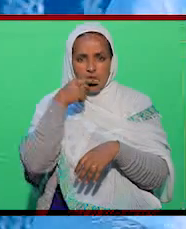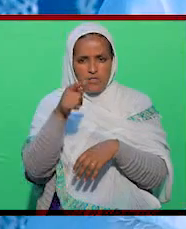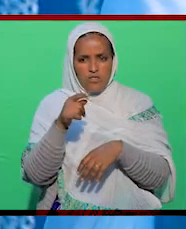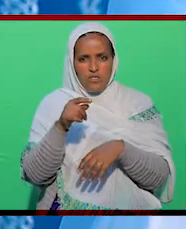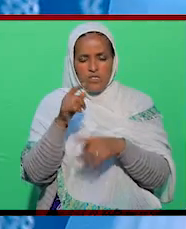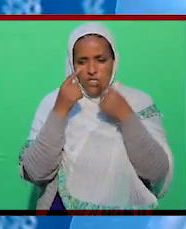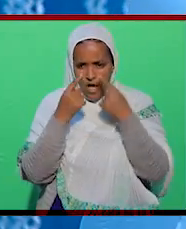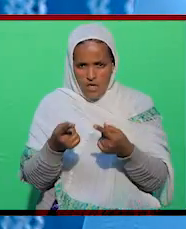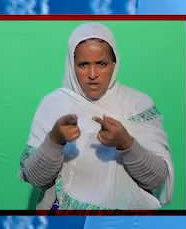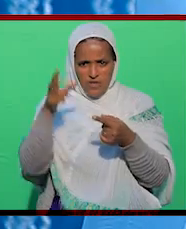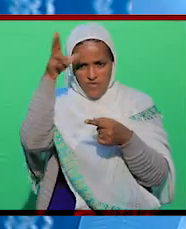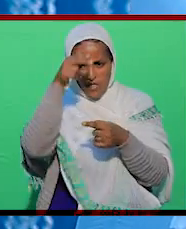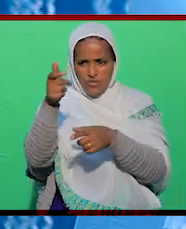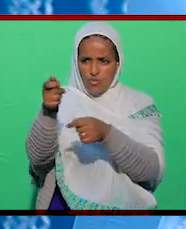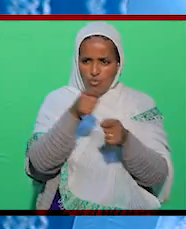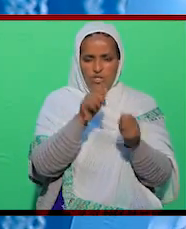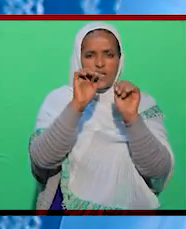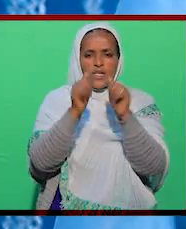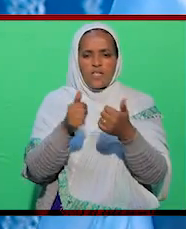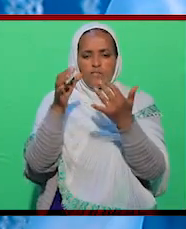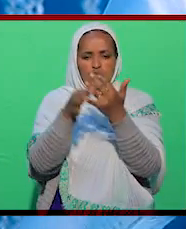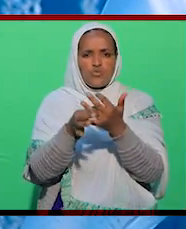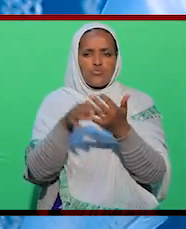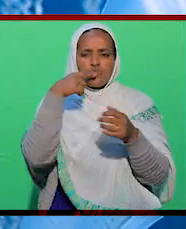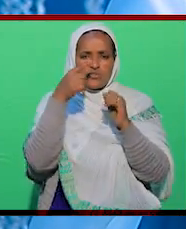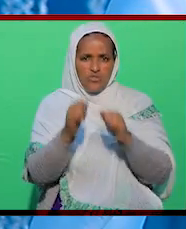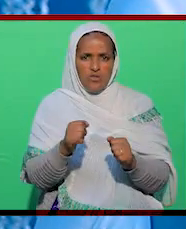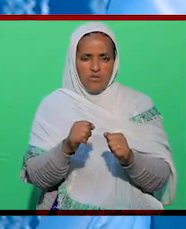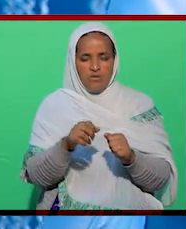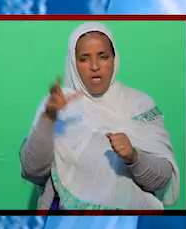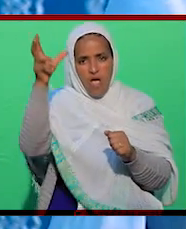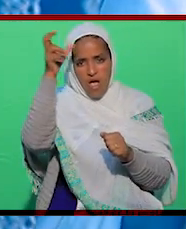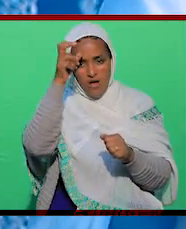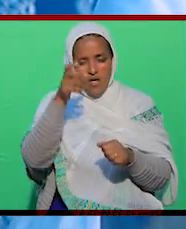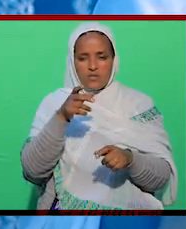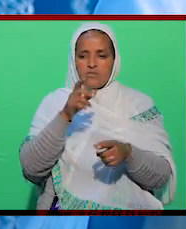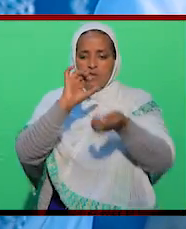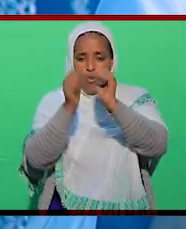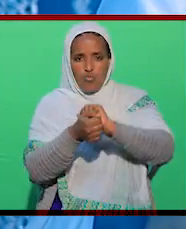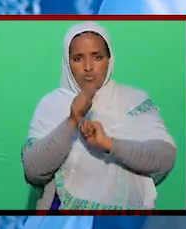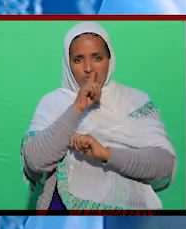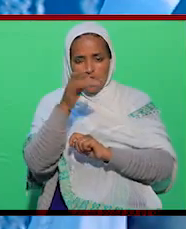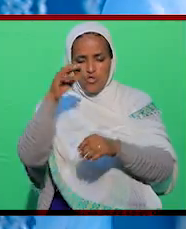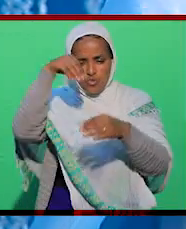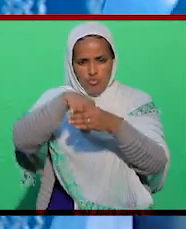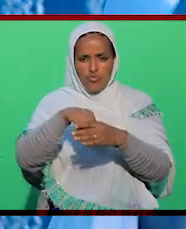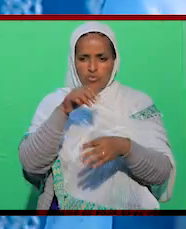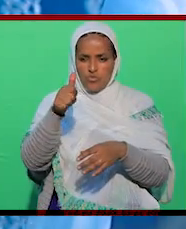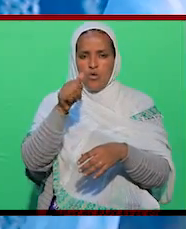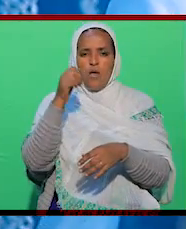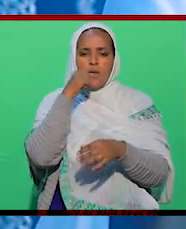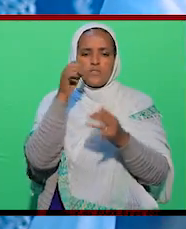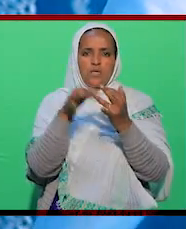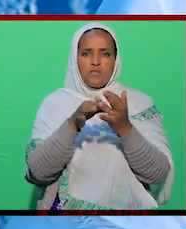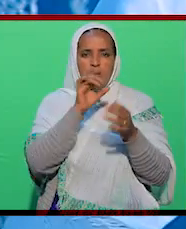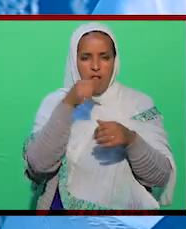አላቸው። እንዴ እያየን ፈረስ እየተጎተተች እንዴት ሚስቱ ናት ትላለ? አጋንንት በመታት ለውጣዋት ነው እንጂ ውስጥነቷ